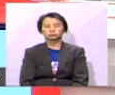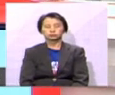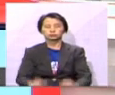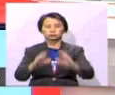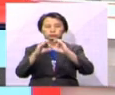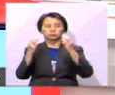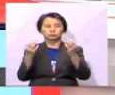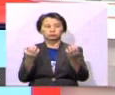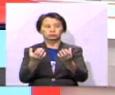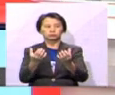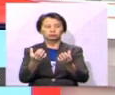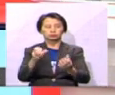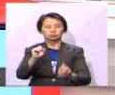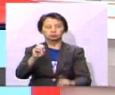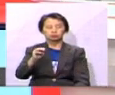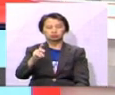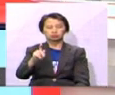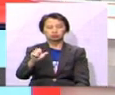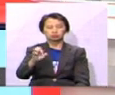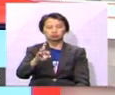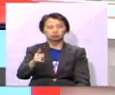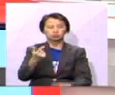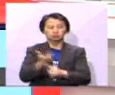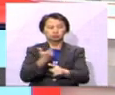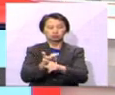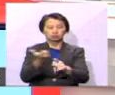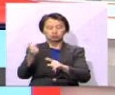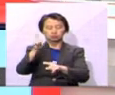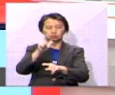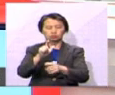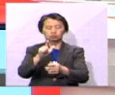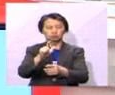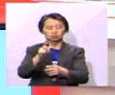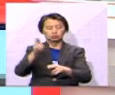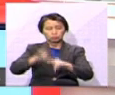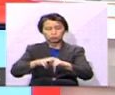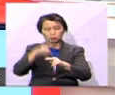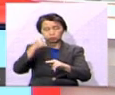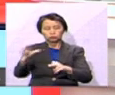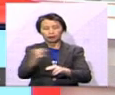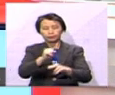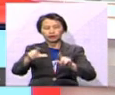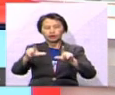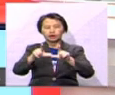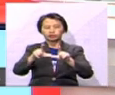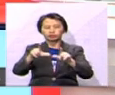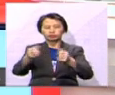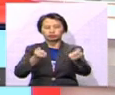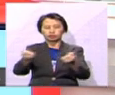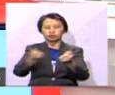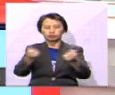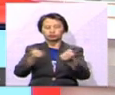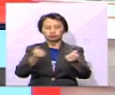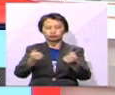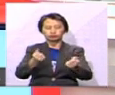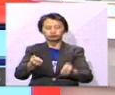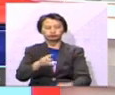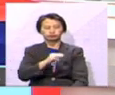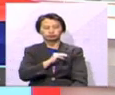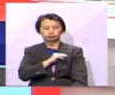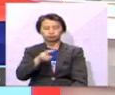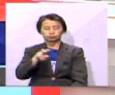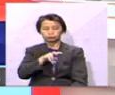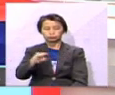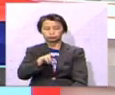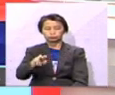Kelas simulator akan diperkenalkan sebagai latihan tambahan untuk mereka yang mengambil lesen memandu kereta. Menurut Timbalan Menteri Pengangkutan, Dato' Abdul